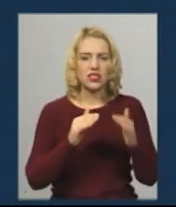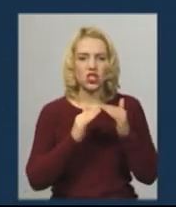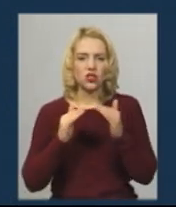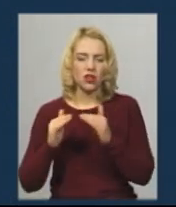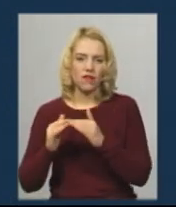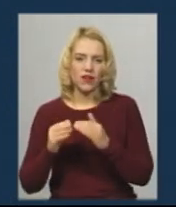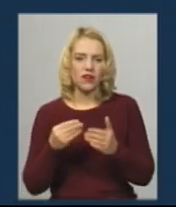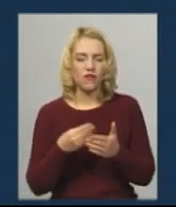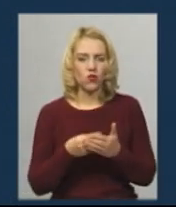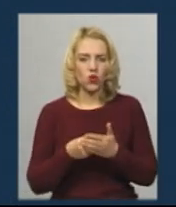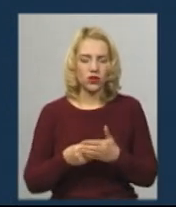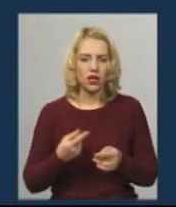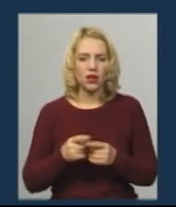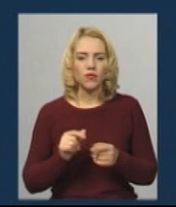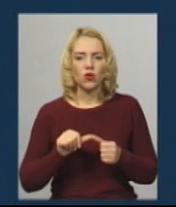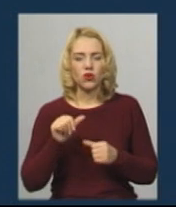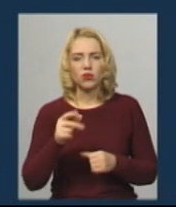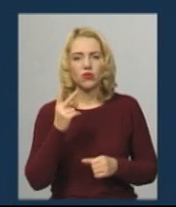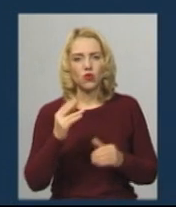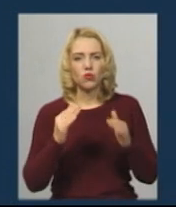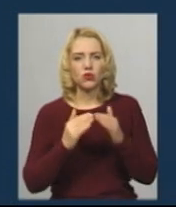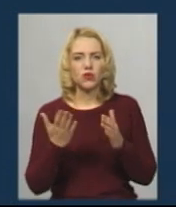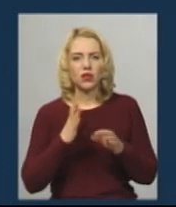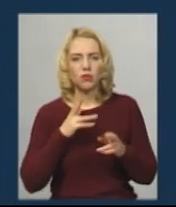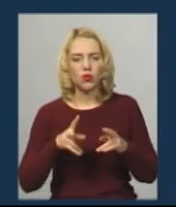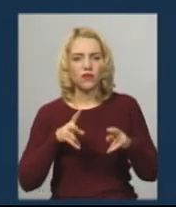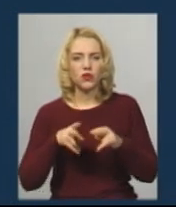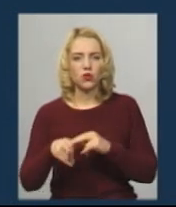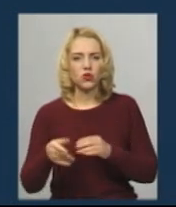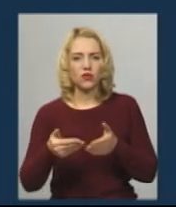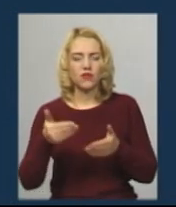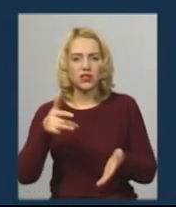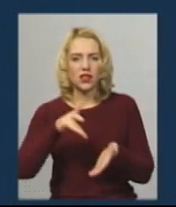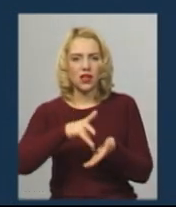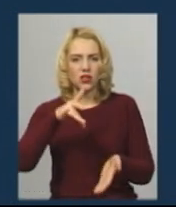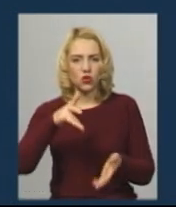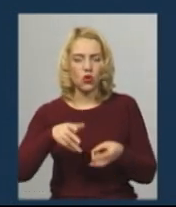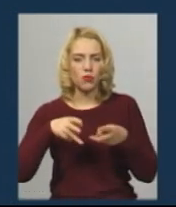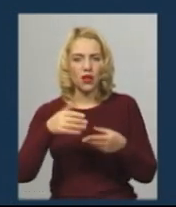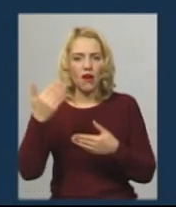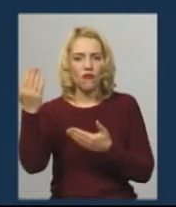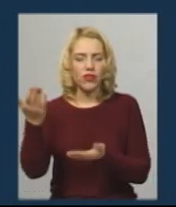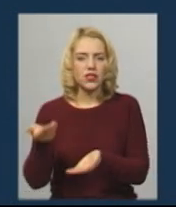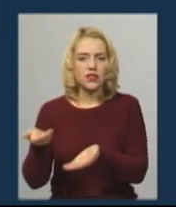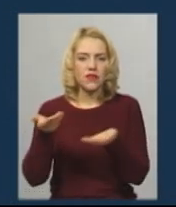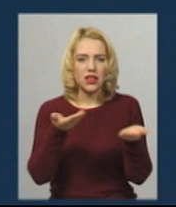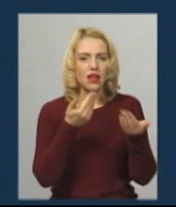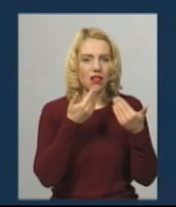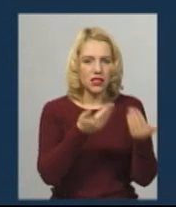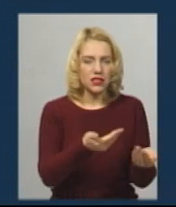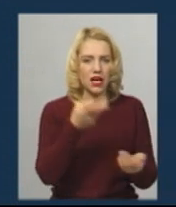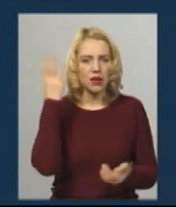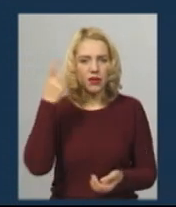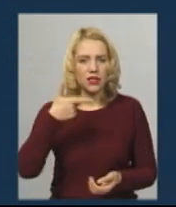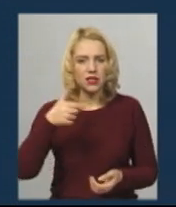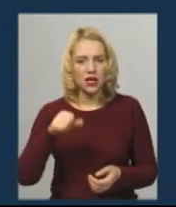двох будинків, які були відключені від централізованого опалення. Вони зверталися, значить, Хмельницьгаз щодо